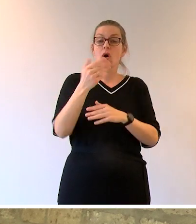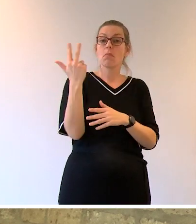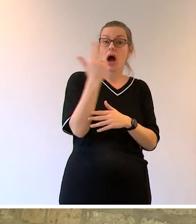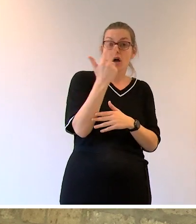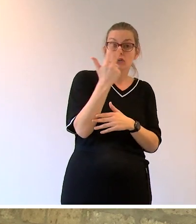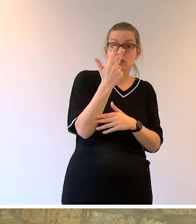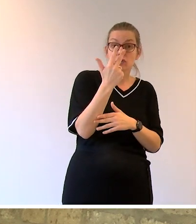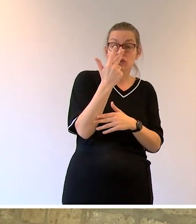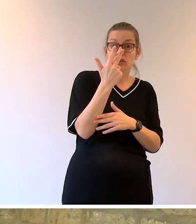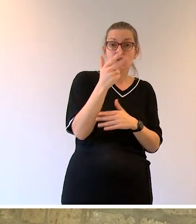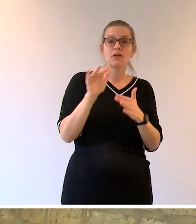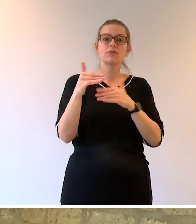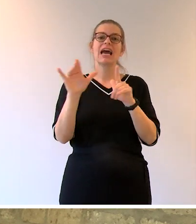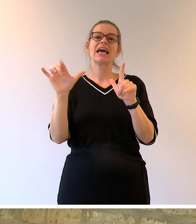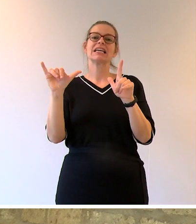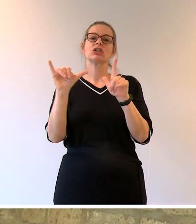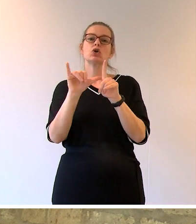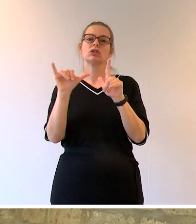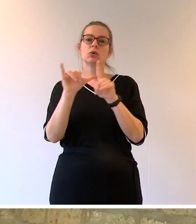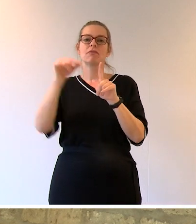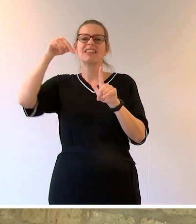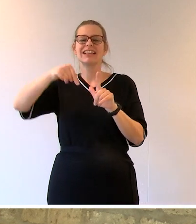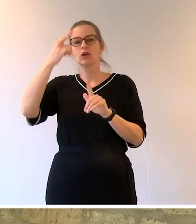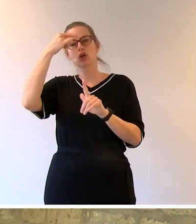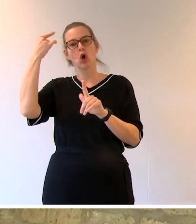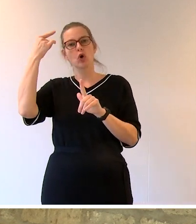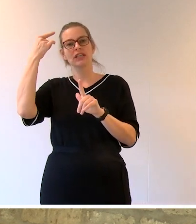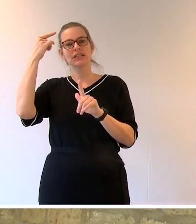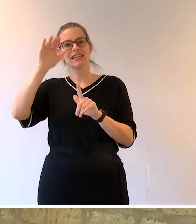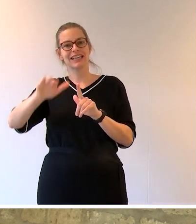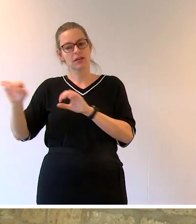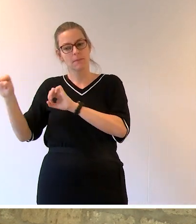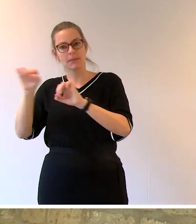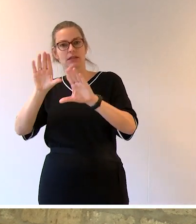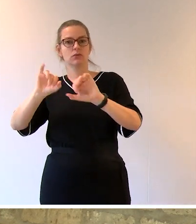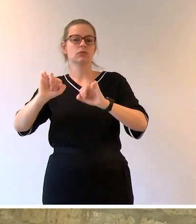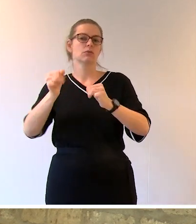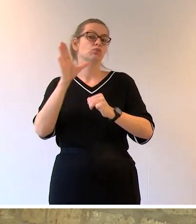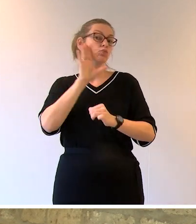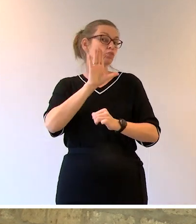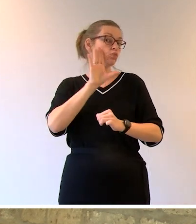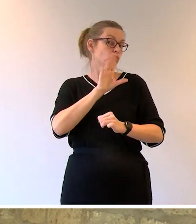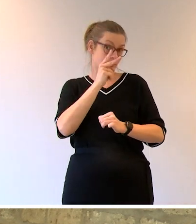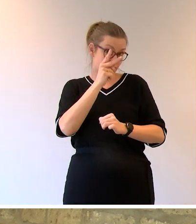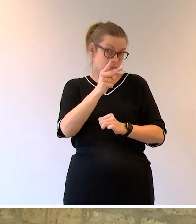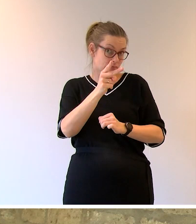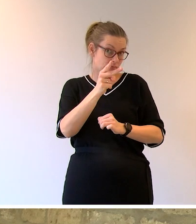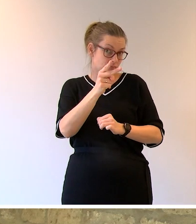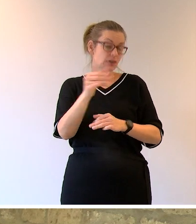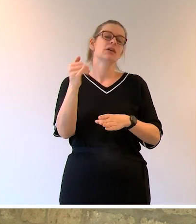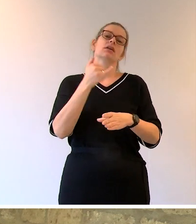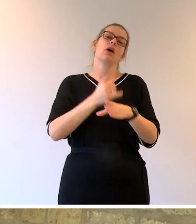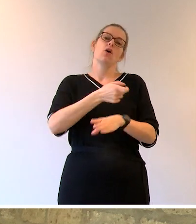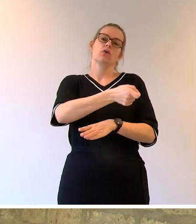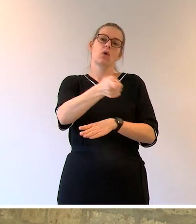concert meemaken via het YouTube-kanaal van Dit Koningskind. Het is warm aanbevolen. Ten slotte de collecte.